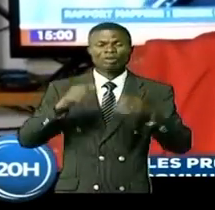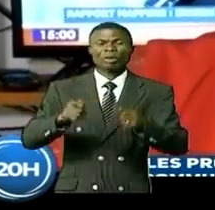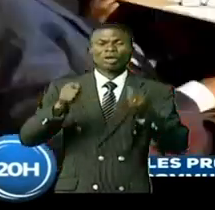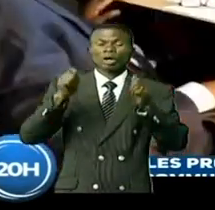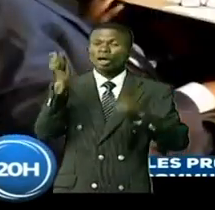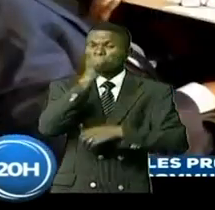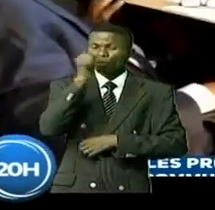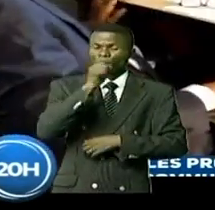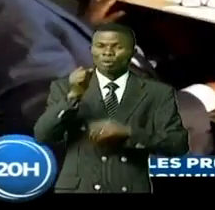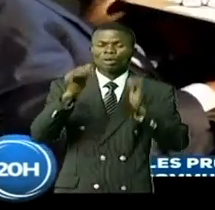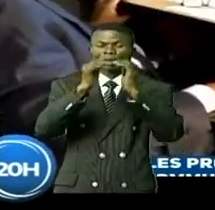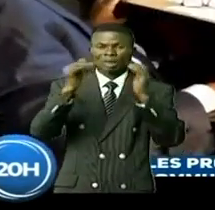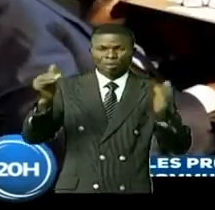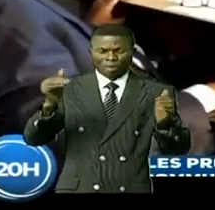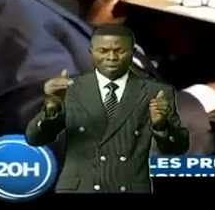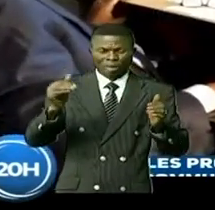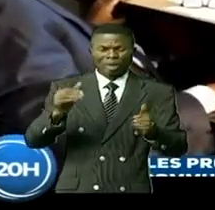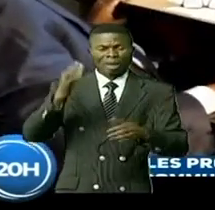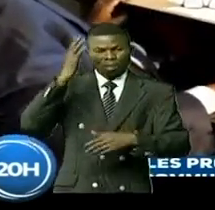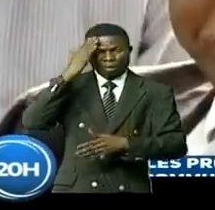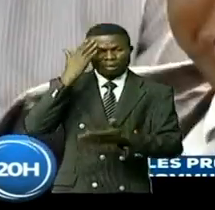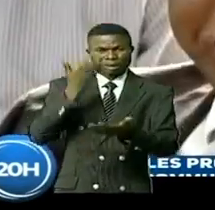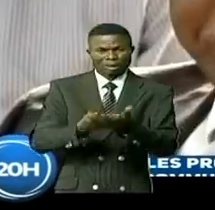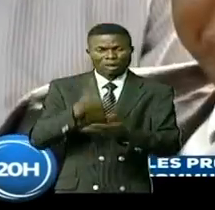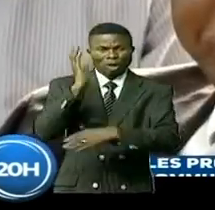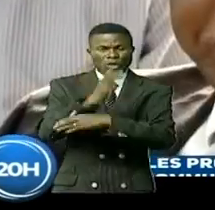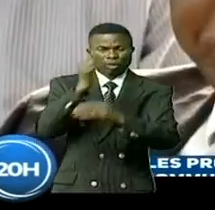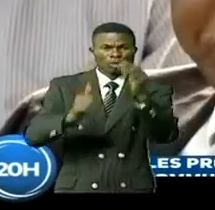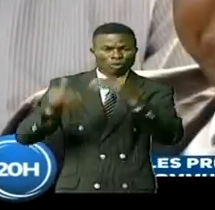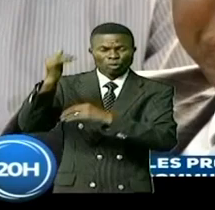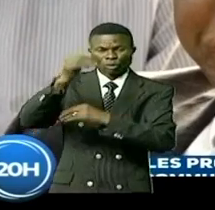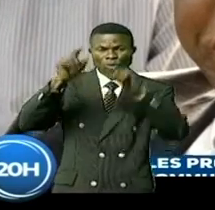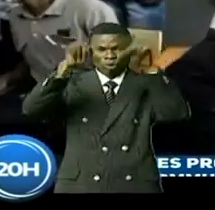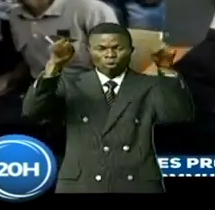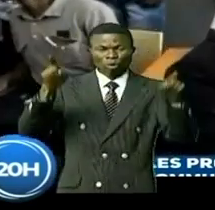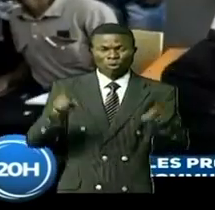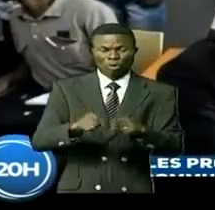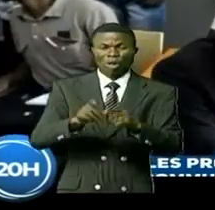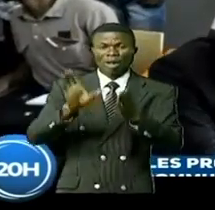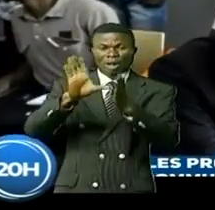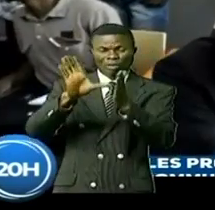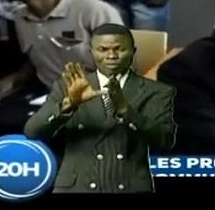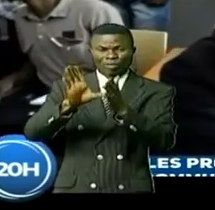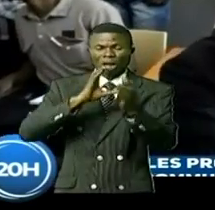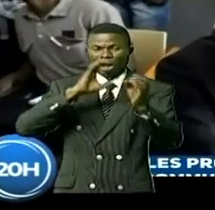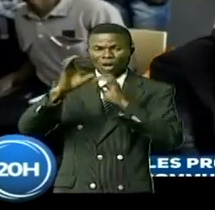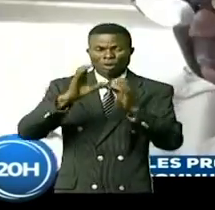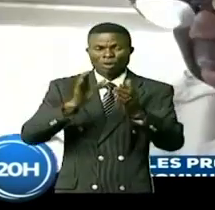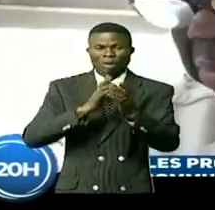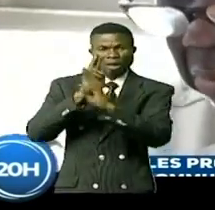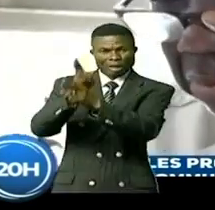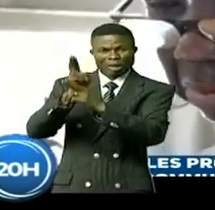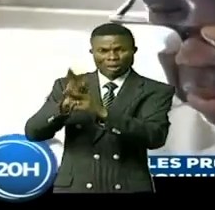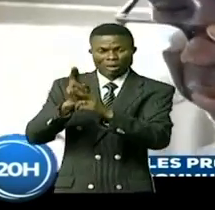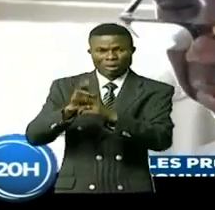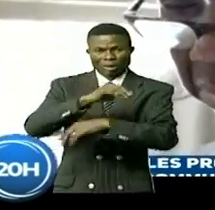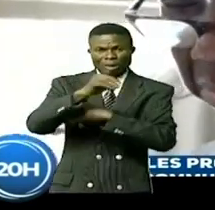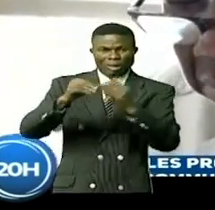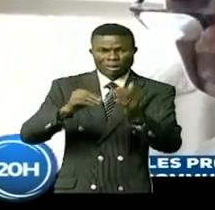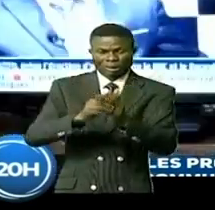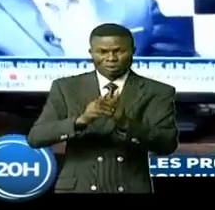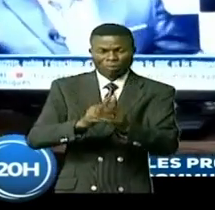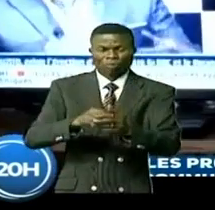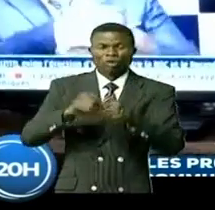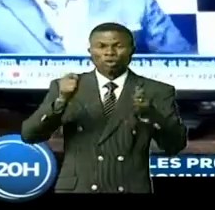micro doivent tenir compte. Le Conseil supérieur de l'audiovisuel et de la communication, s'appuyant du rapport du Centre de monitoring des